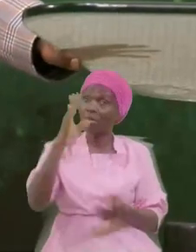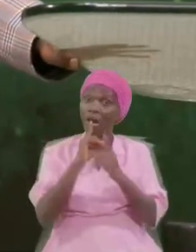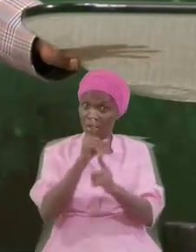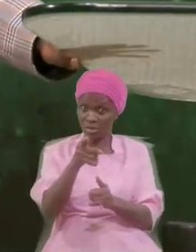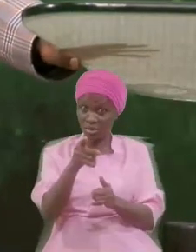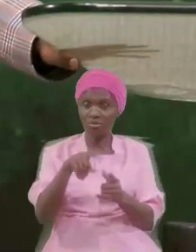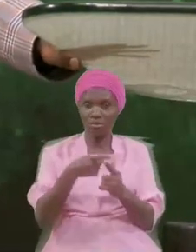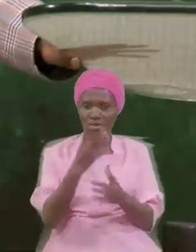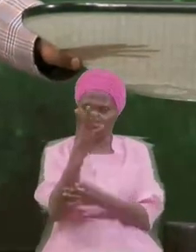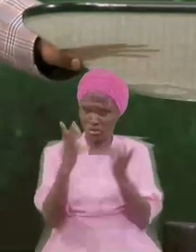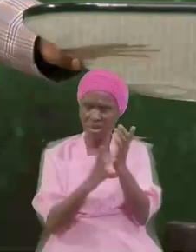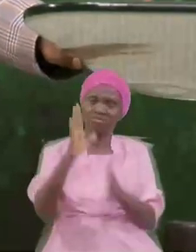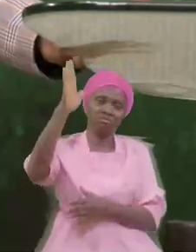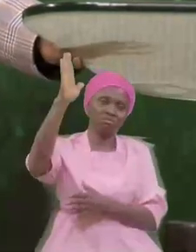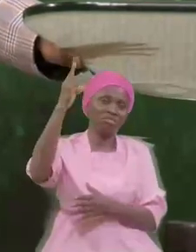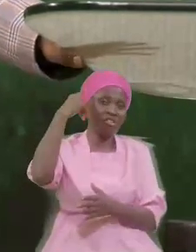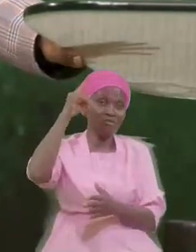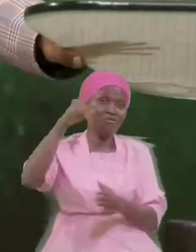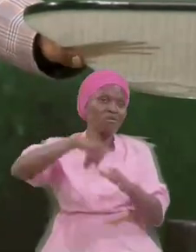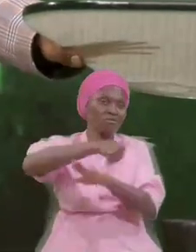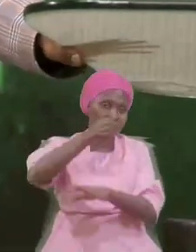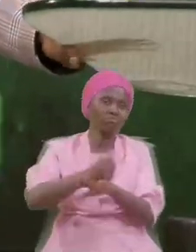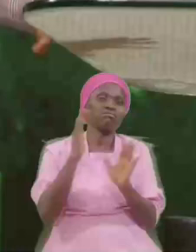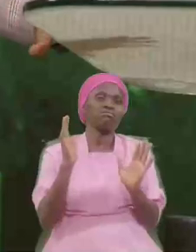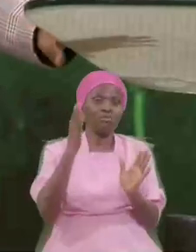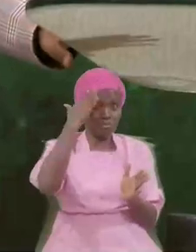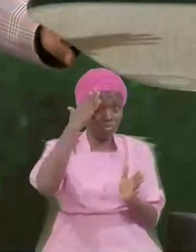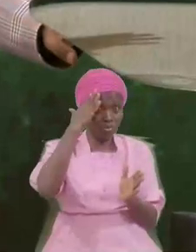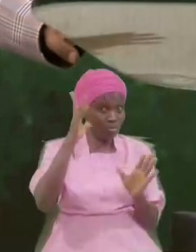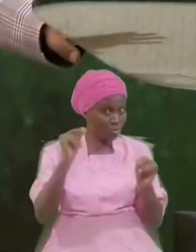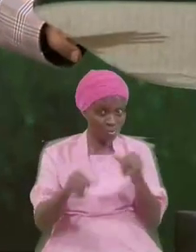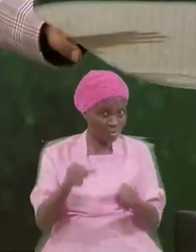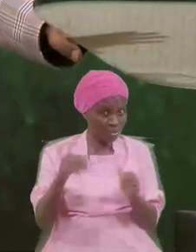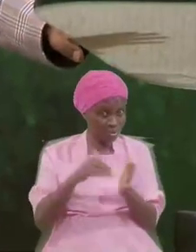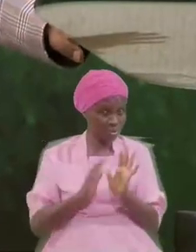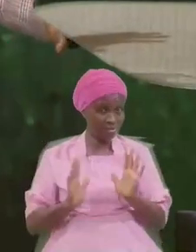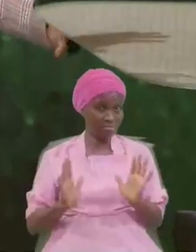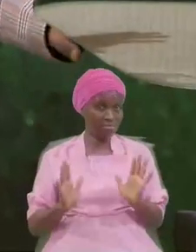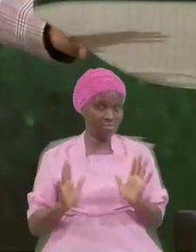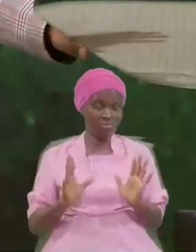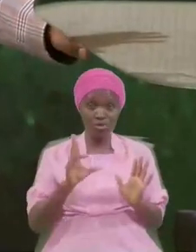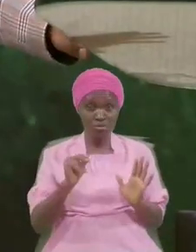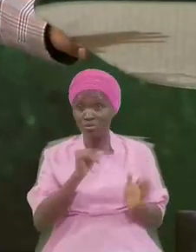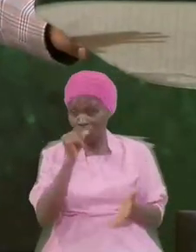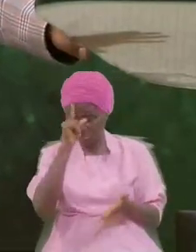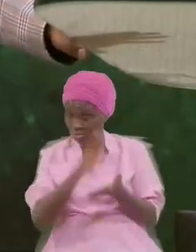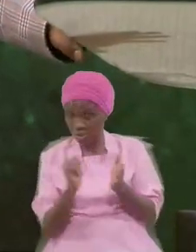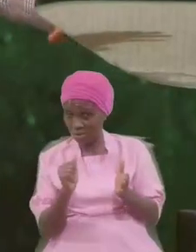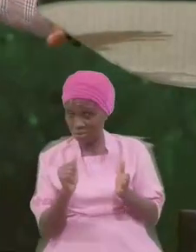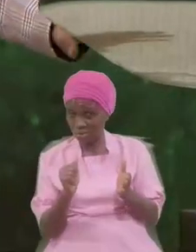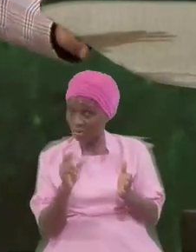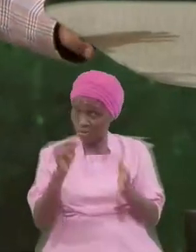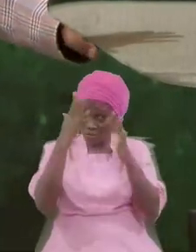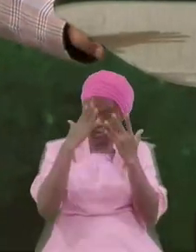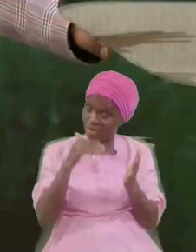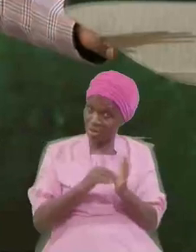exaucées, alors vous allez lever la main pour la confirmation. Pas de doute, pas d'incrédulité,